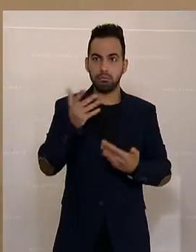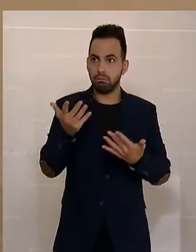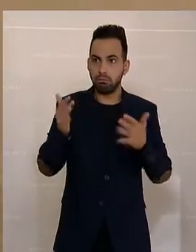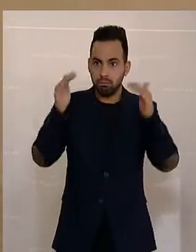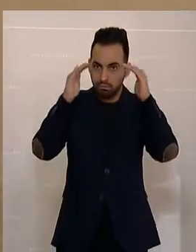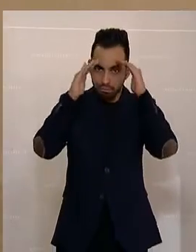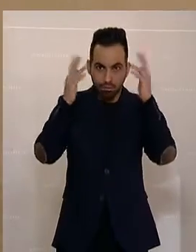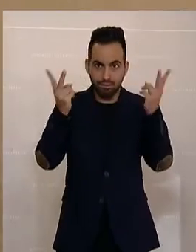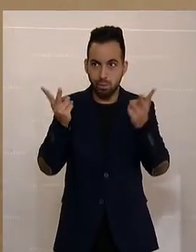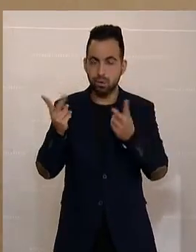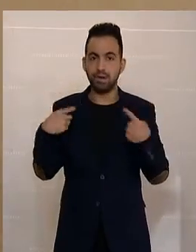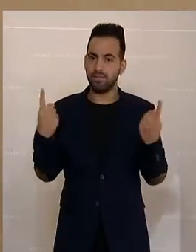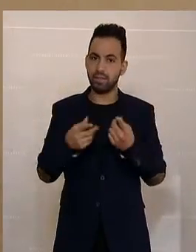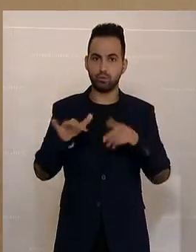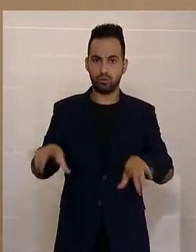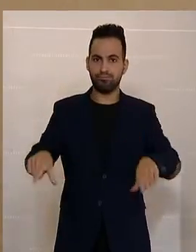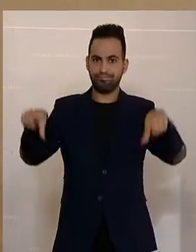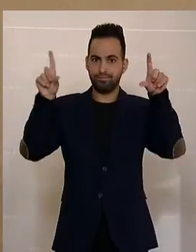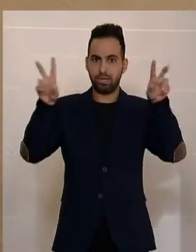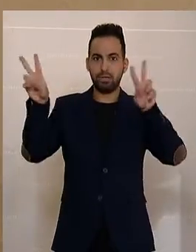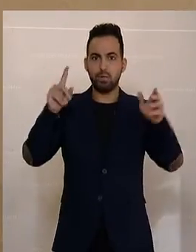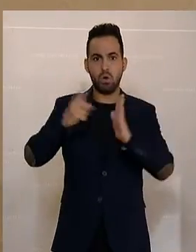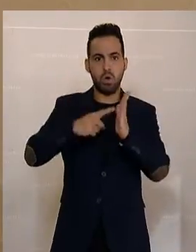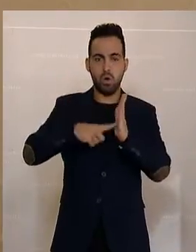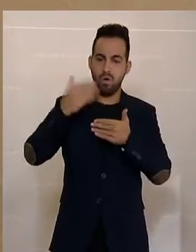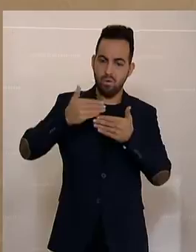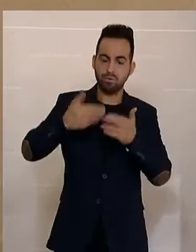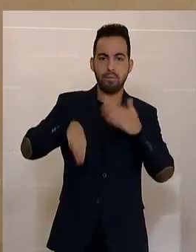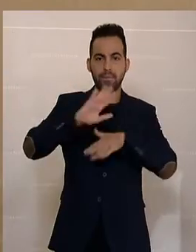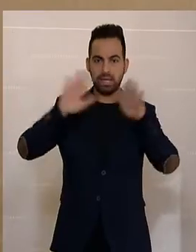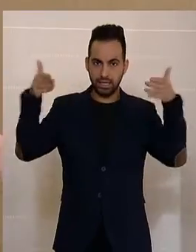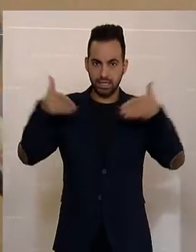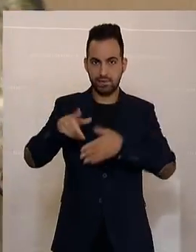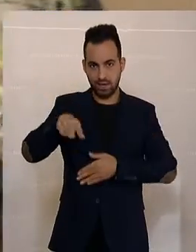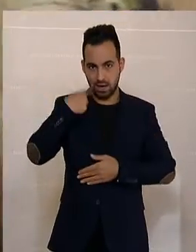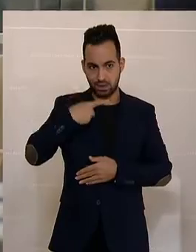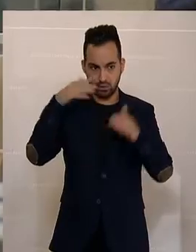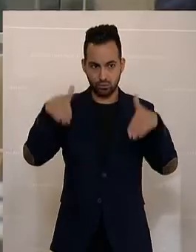wir hier in diesem Haus über dieses Thema öfter und noch intensiver reden.